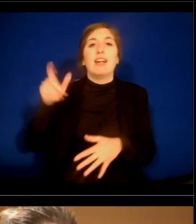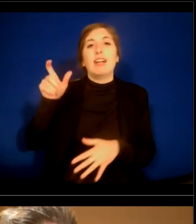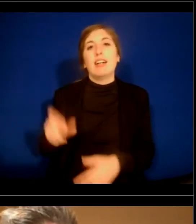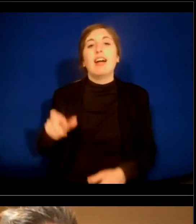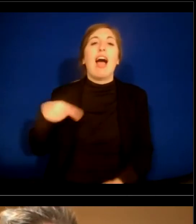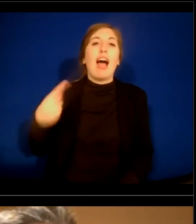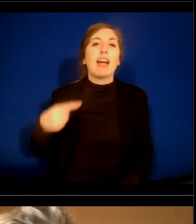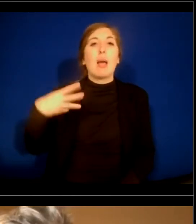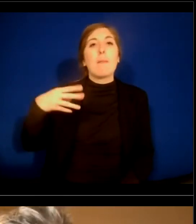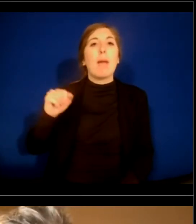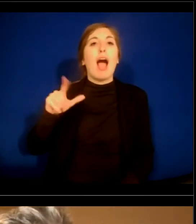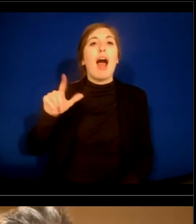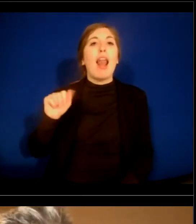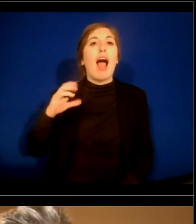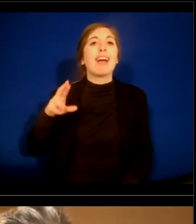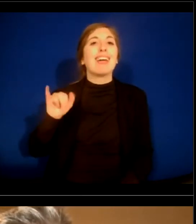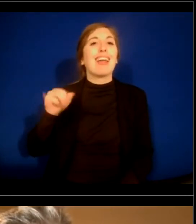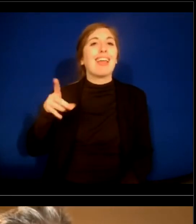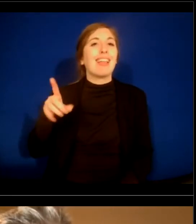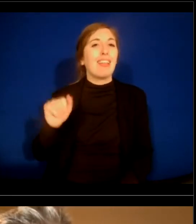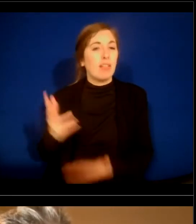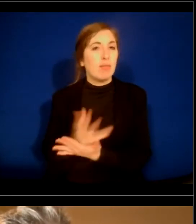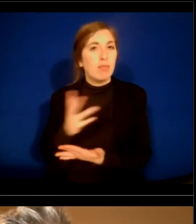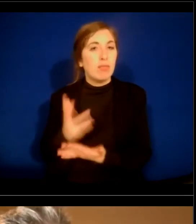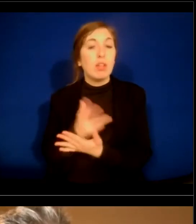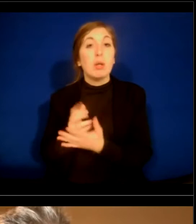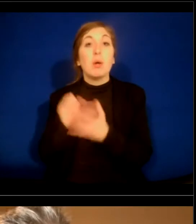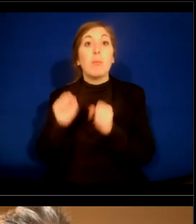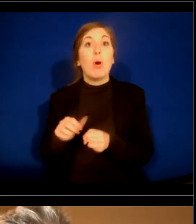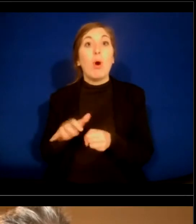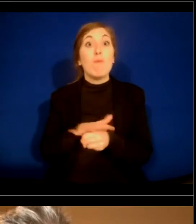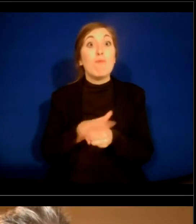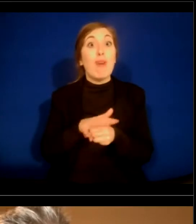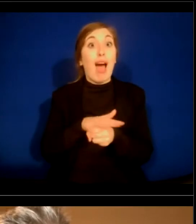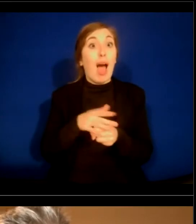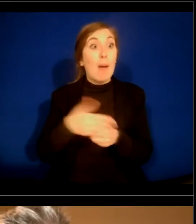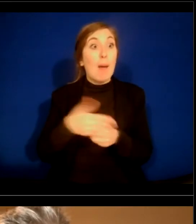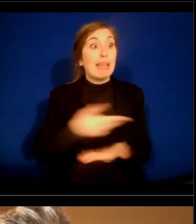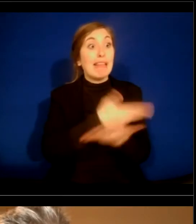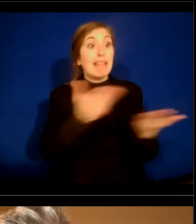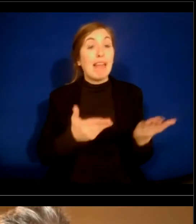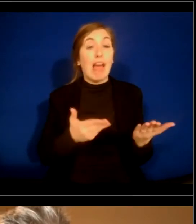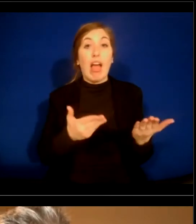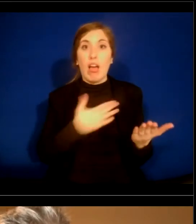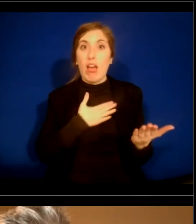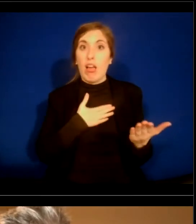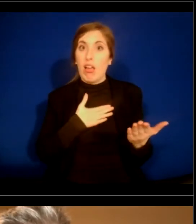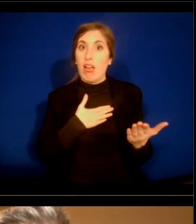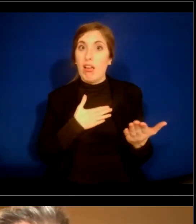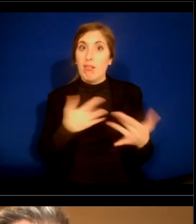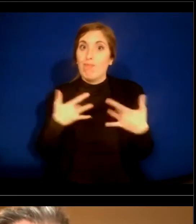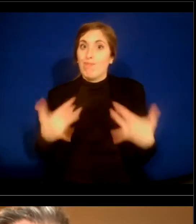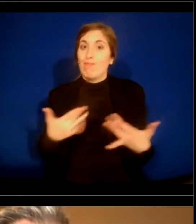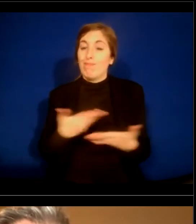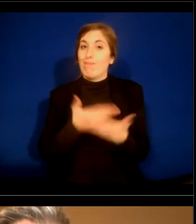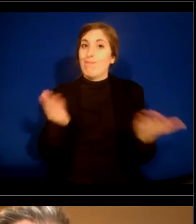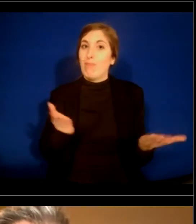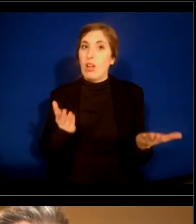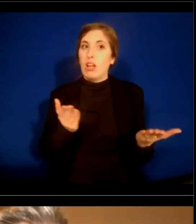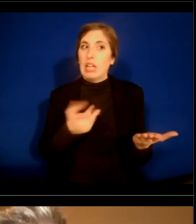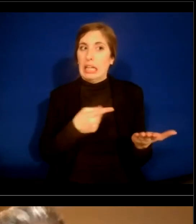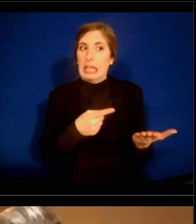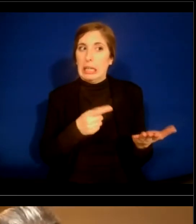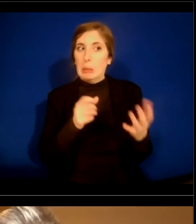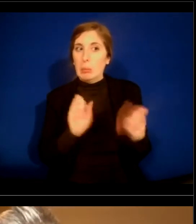famiglie che generosamente potrebbero offrirsi, già di per sé potrebbero poi trovarsi ad avere delle difficoltà. E